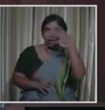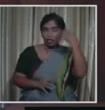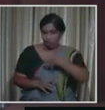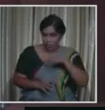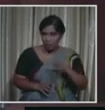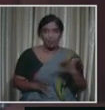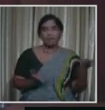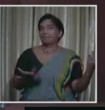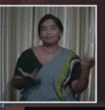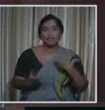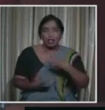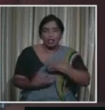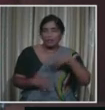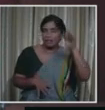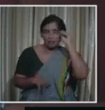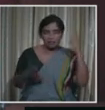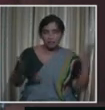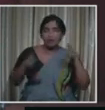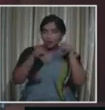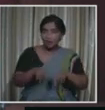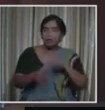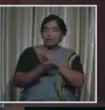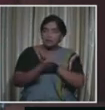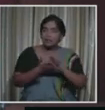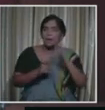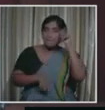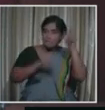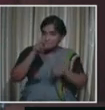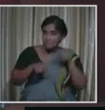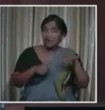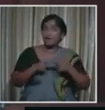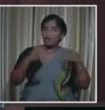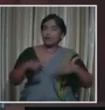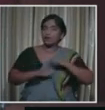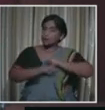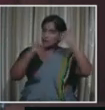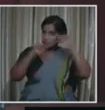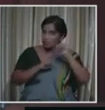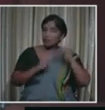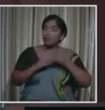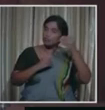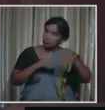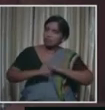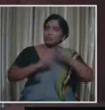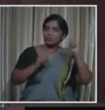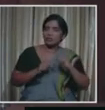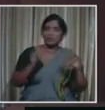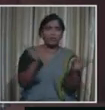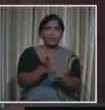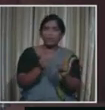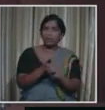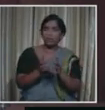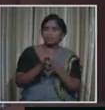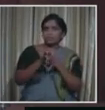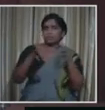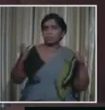eh mem wedan awat tiga nol tu minisu, ini sama mereka sama ni profesian, ekar itu duduk gosip ekar, istirahat awa. Eka pecandat tu ada kabar dengan apa?